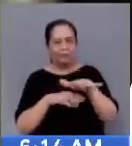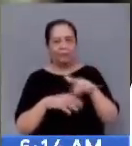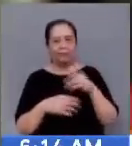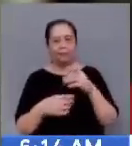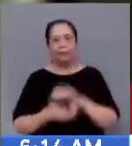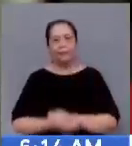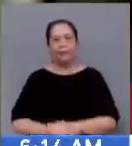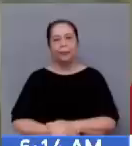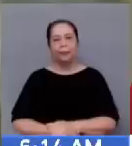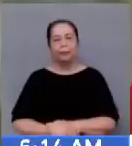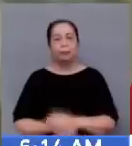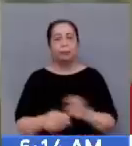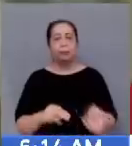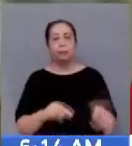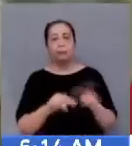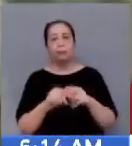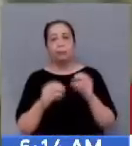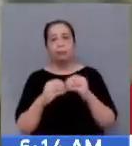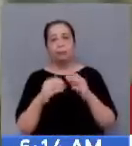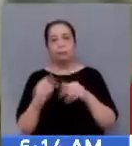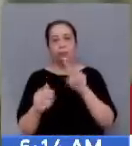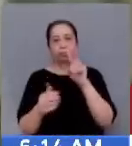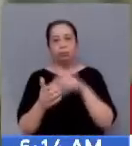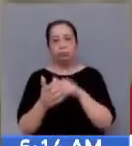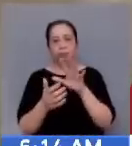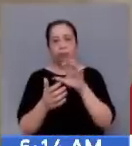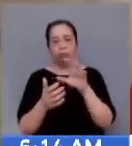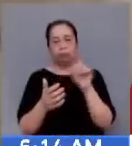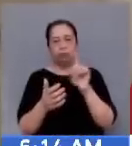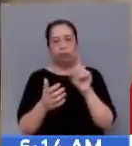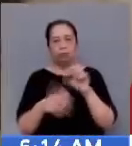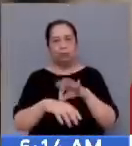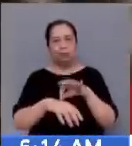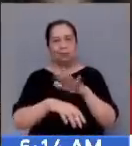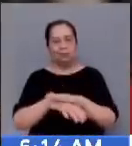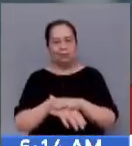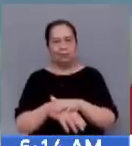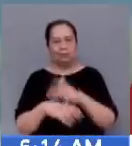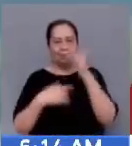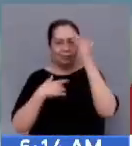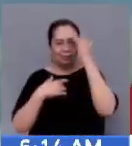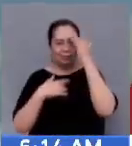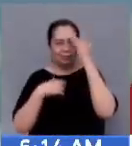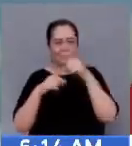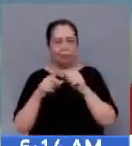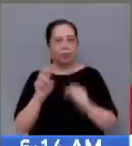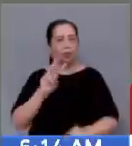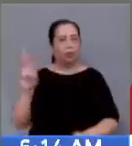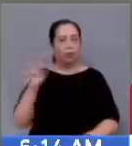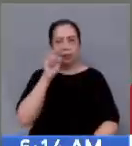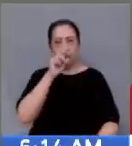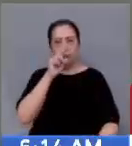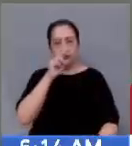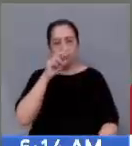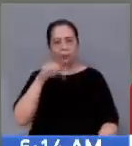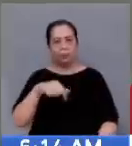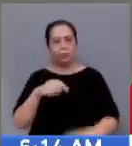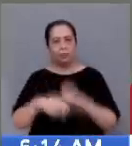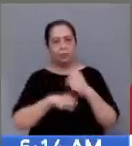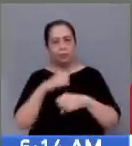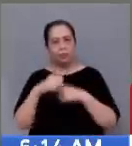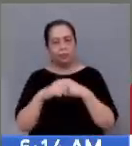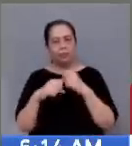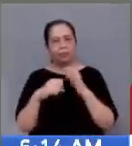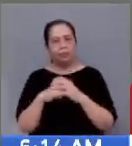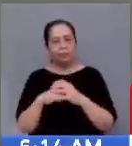Lumobo naman sa mayigit 2,500 ang kaso ng dengue sa Western Visayas mula Enero hanggang Hunyo 4 ngayong taon. 23 sa